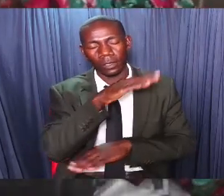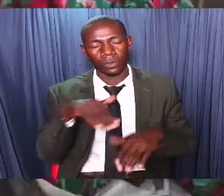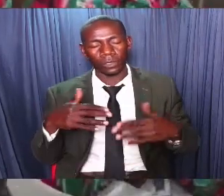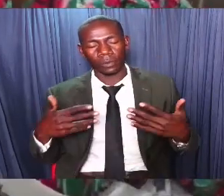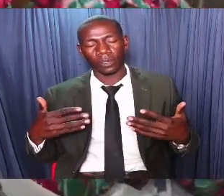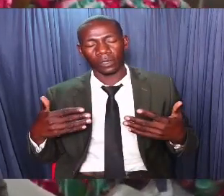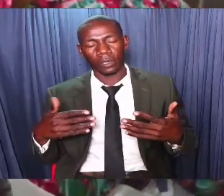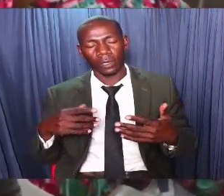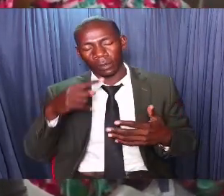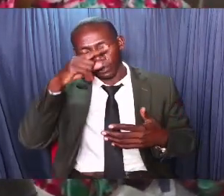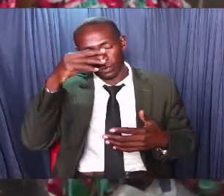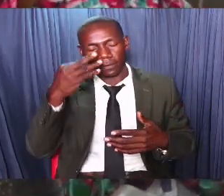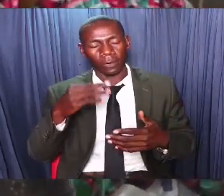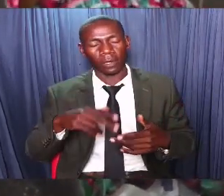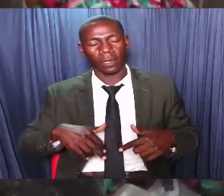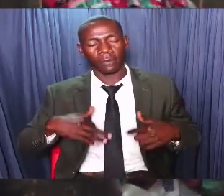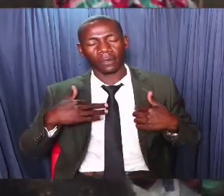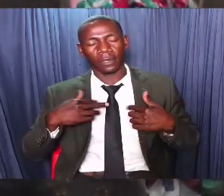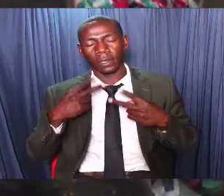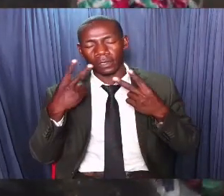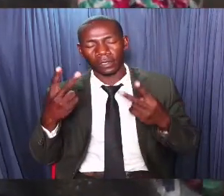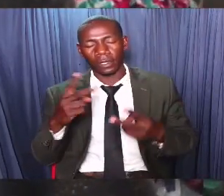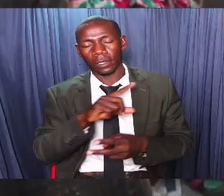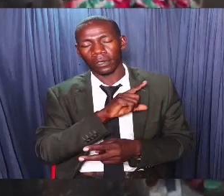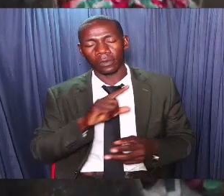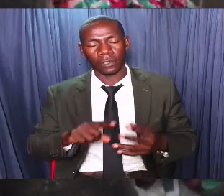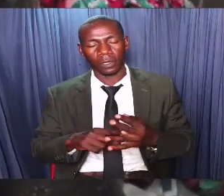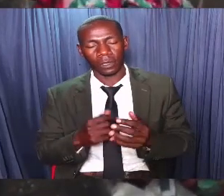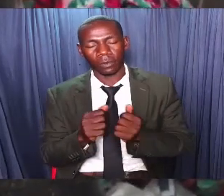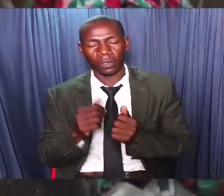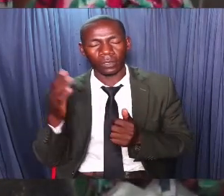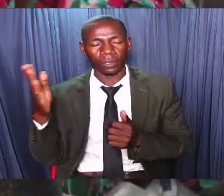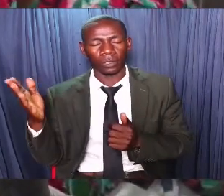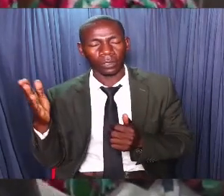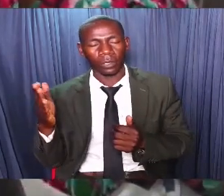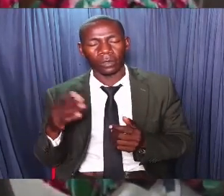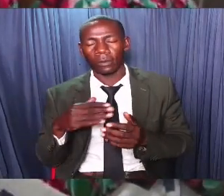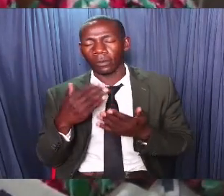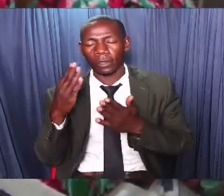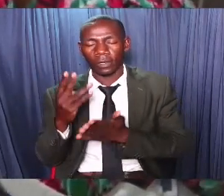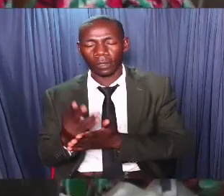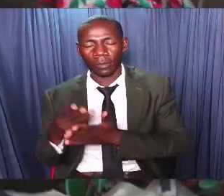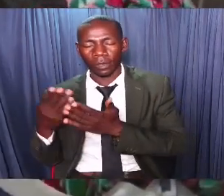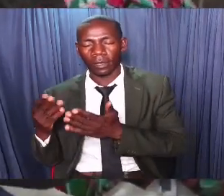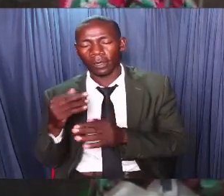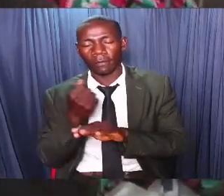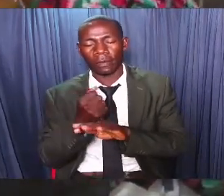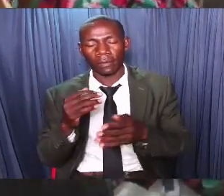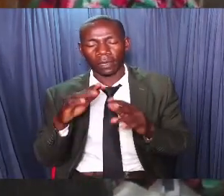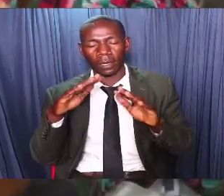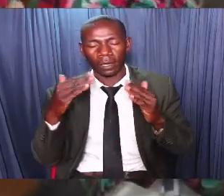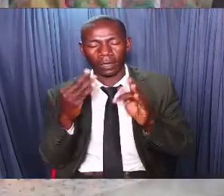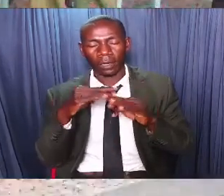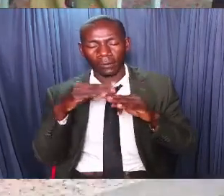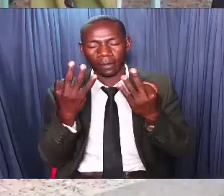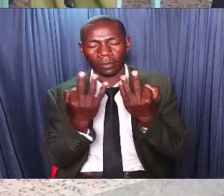jambo ni kwa ajili ya maisha yetu. Kali Bwana, tumeanza pamoja nawe. Tazama Bwana, tunaiweka nyuma ya mazilishi wako mikononi